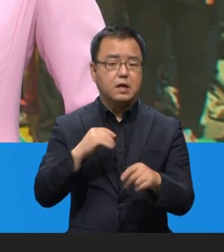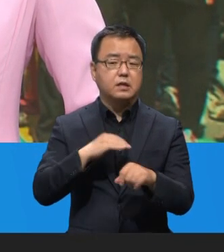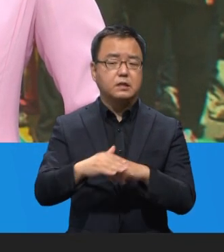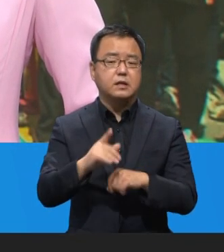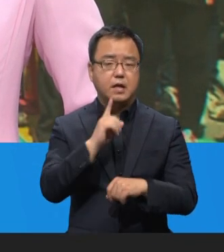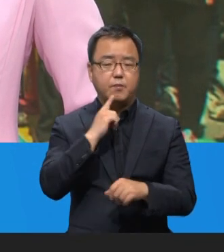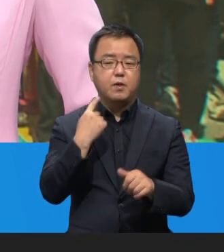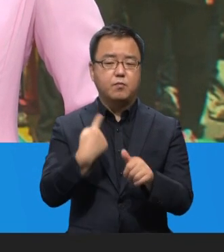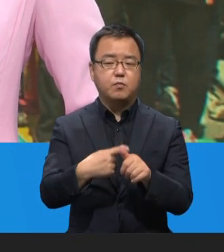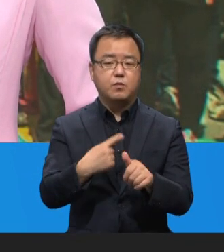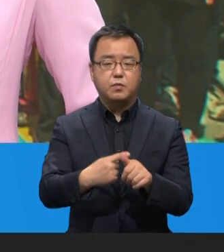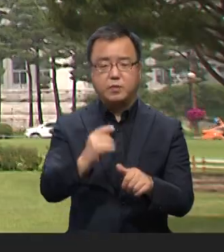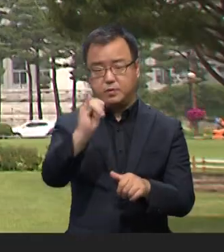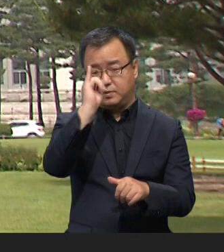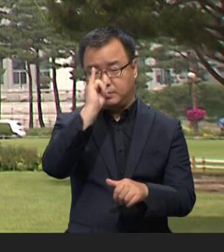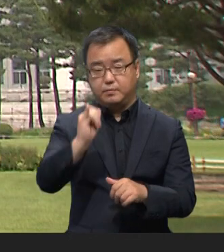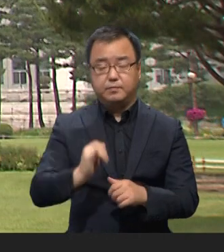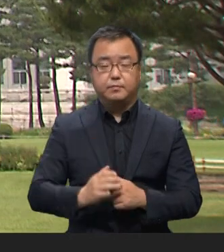기잡니다